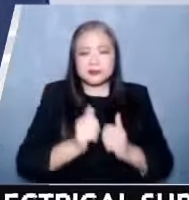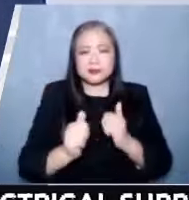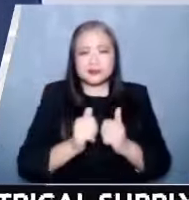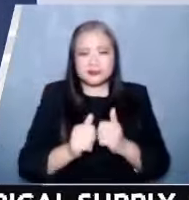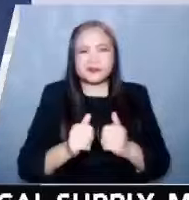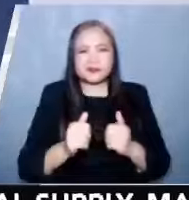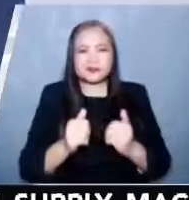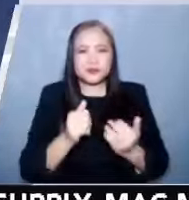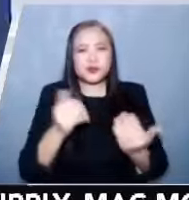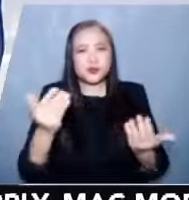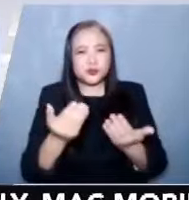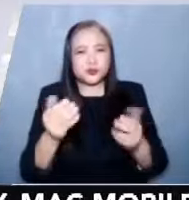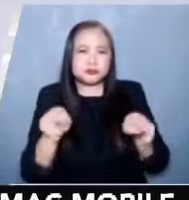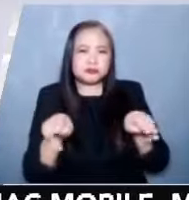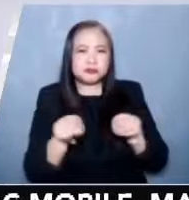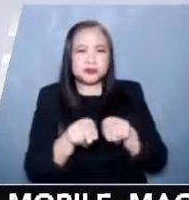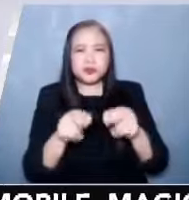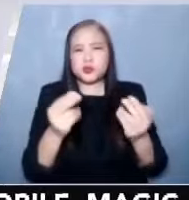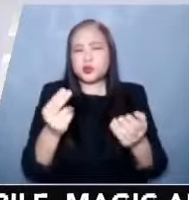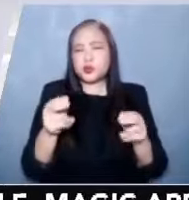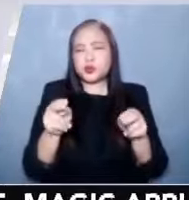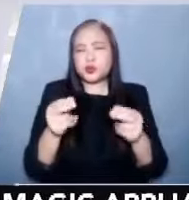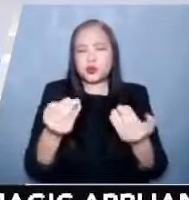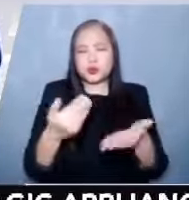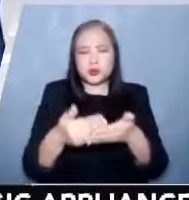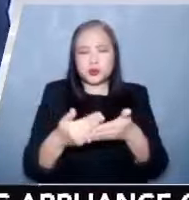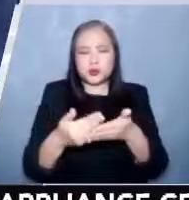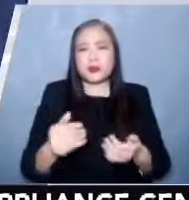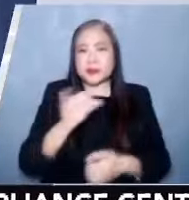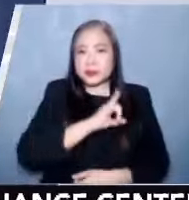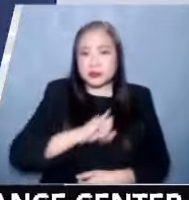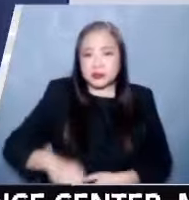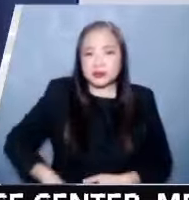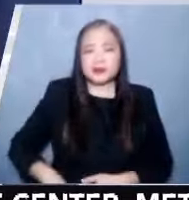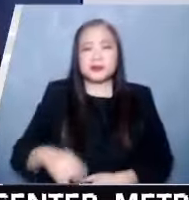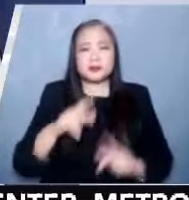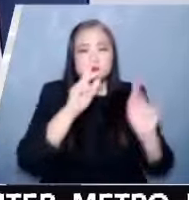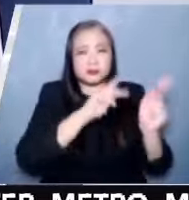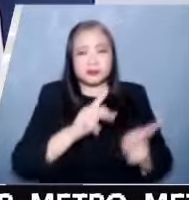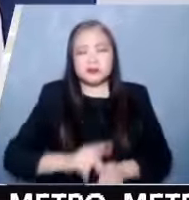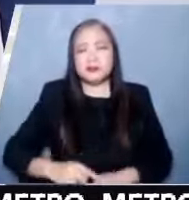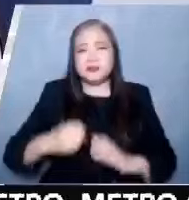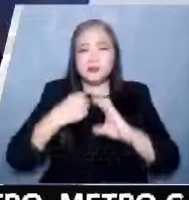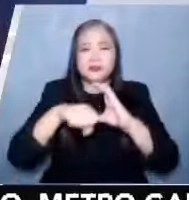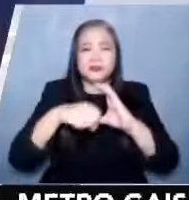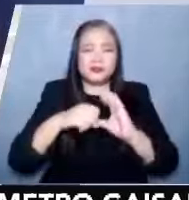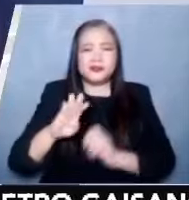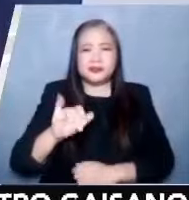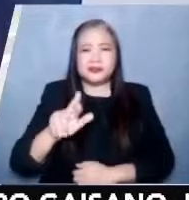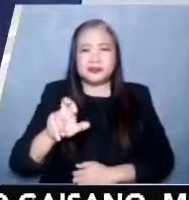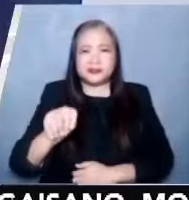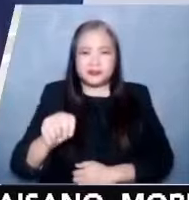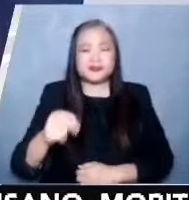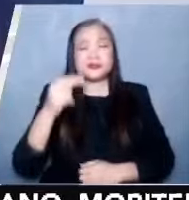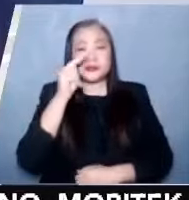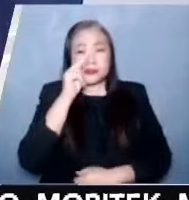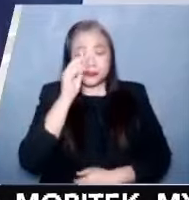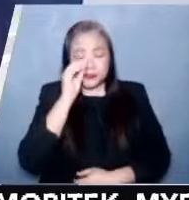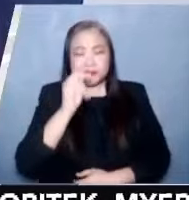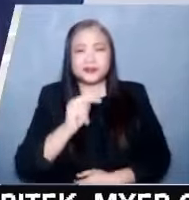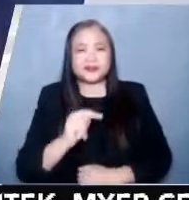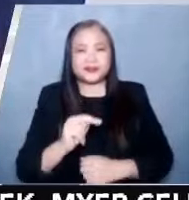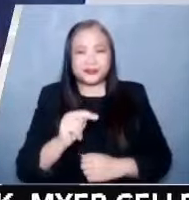rainfall amount, samantalang may ilang bahagi ng Isabela, ng Palawan, Camarines Sur, Biliran, Negros at